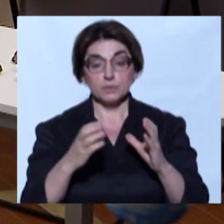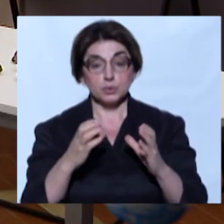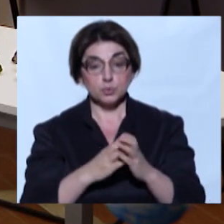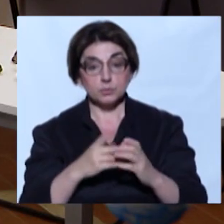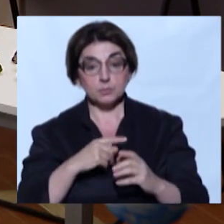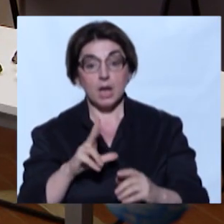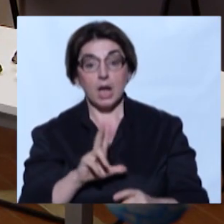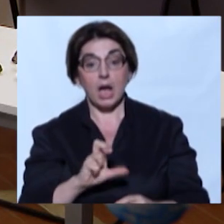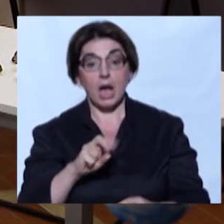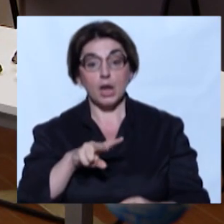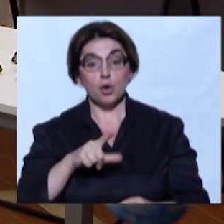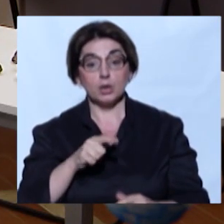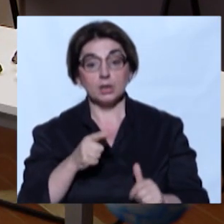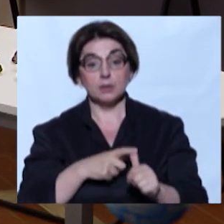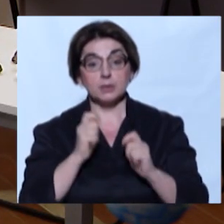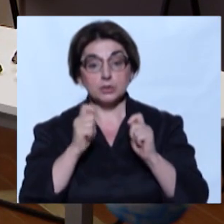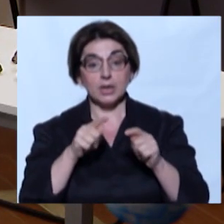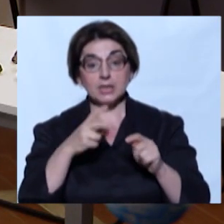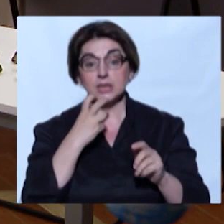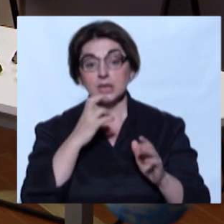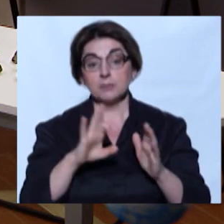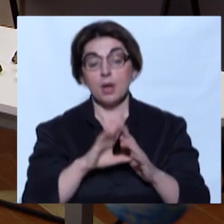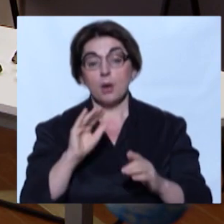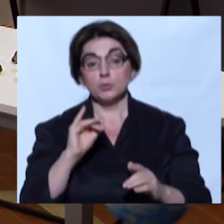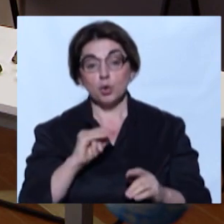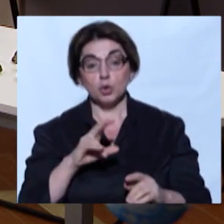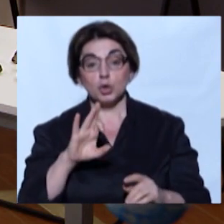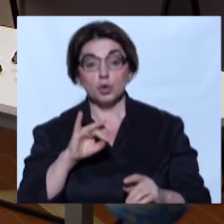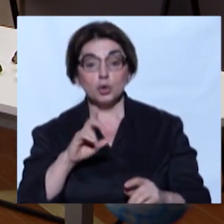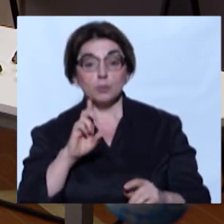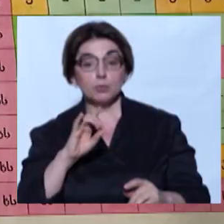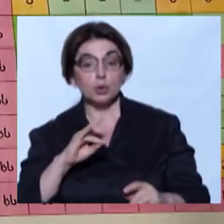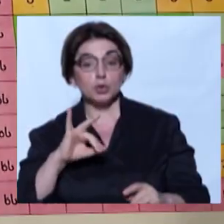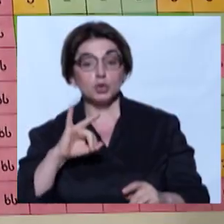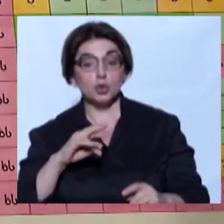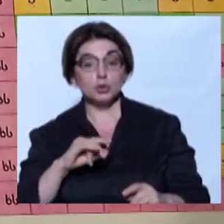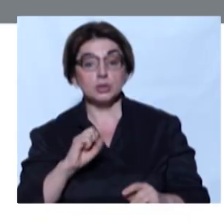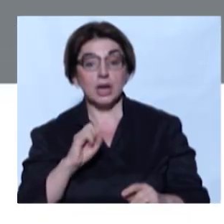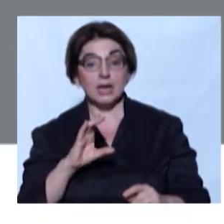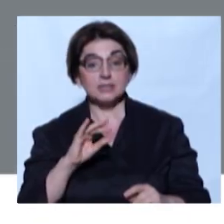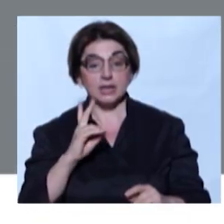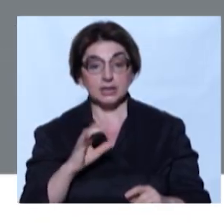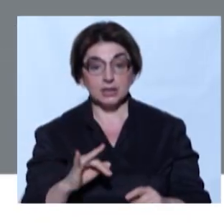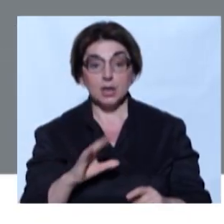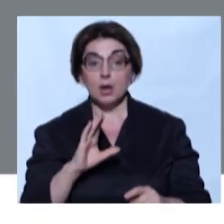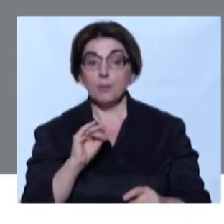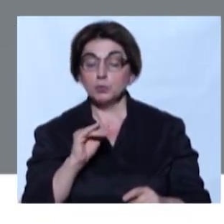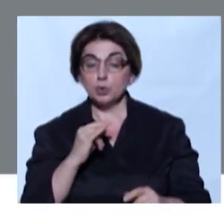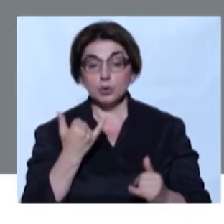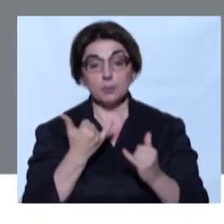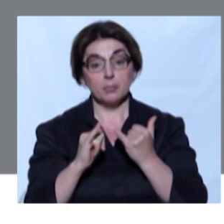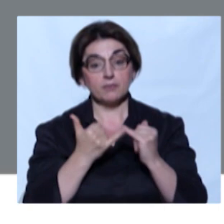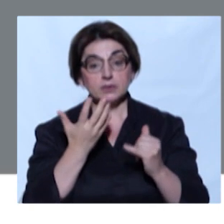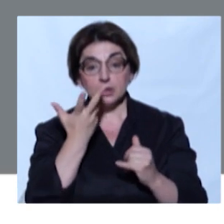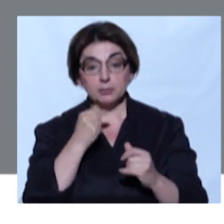მათ ჰალოგენები ეწოდებათ. ეს ელემენტებია ფტორი, ქლორი, ბრომი, იოდი და ასტატი. ფტორი მოყვითალო